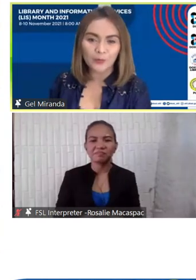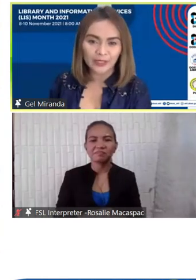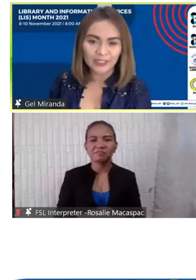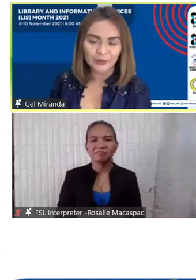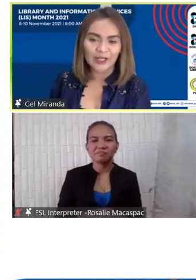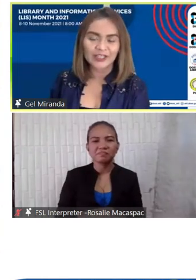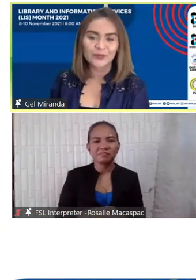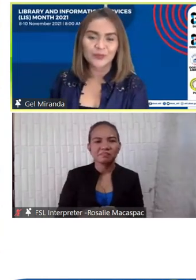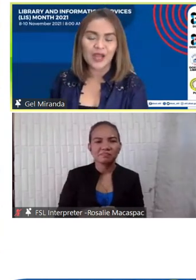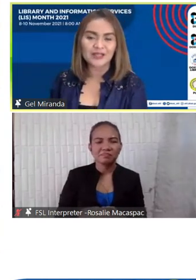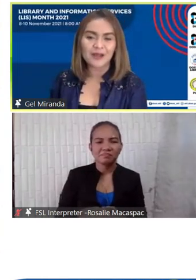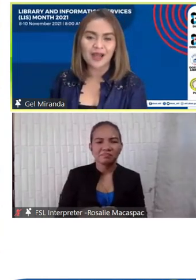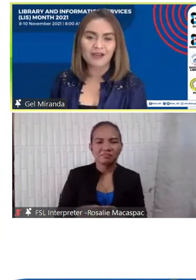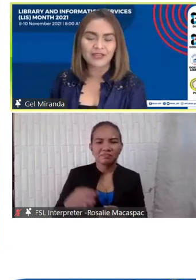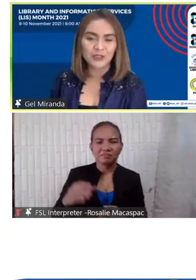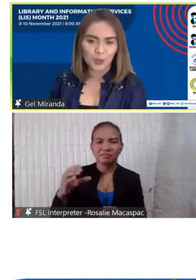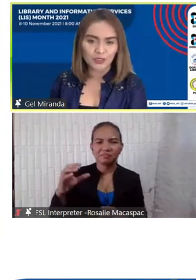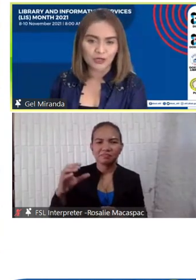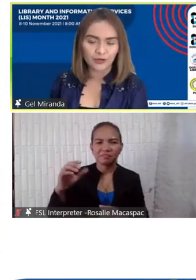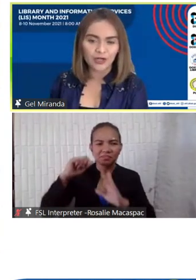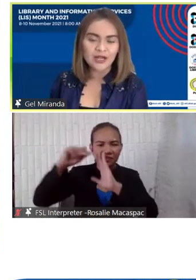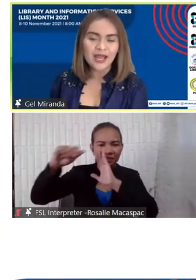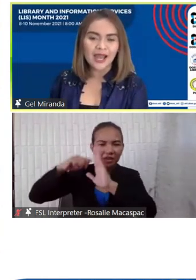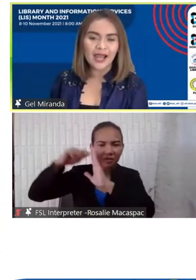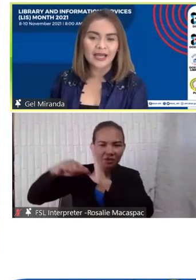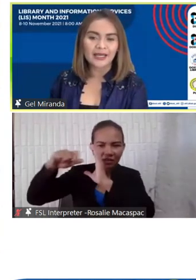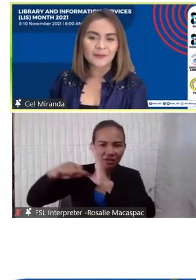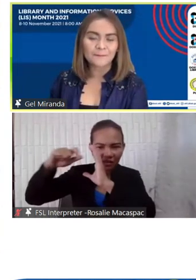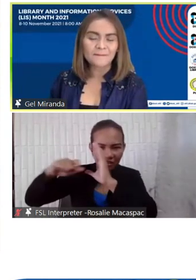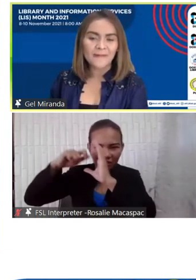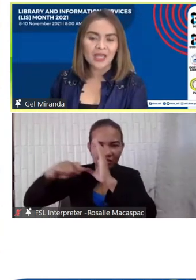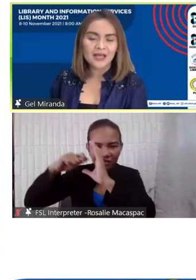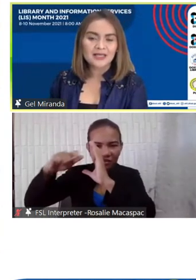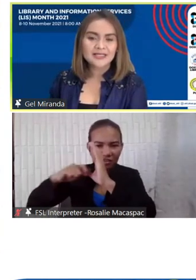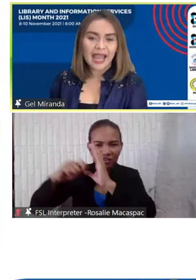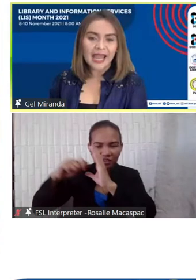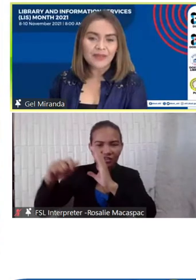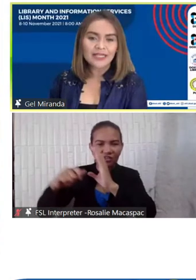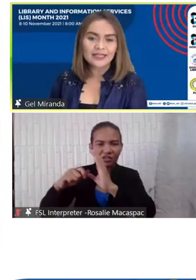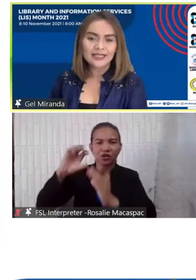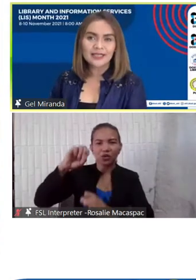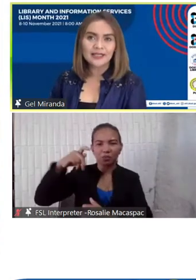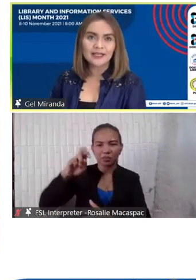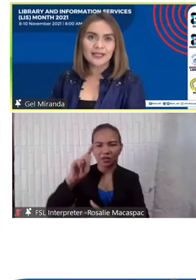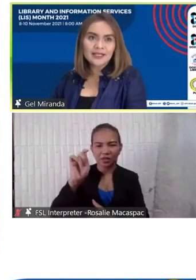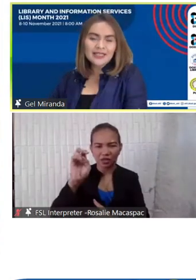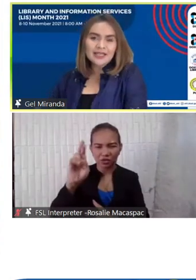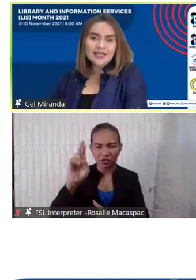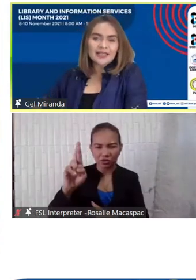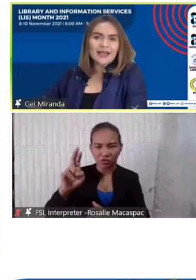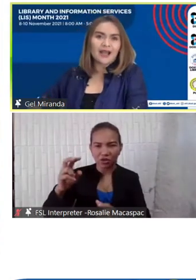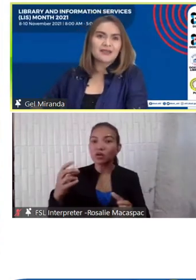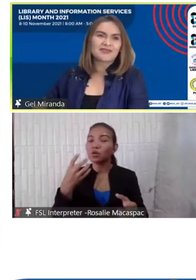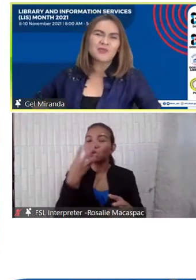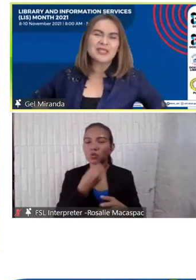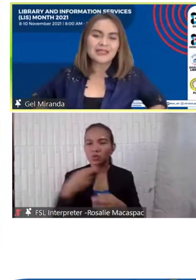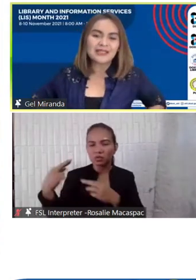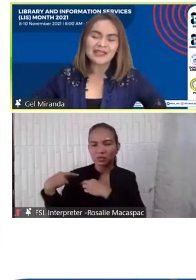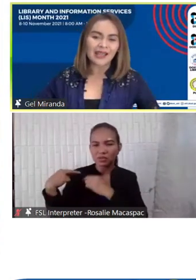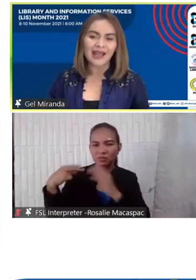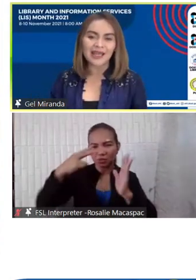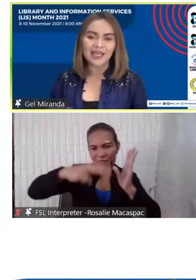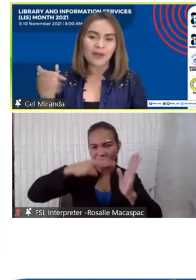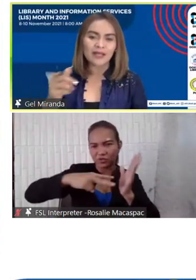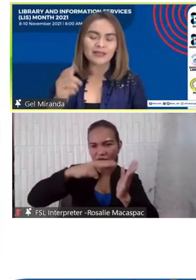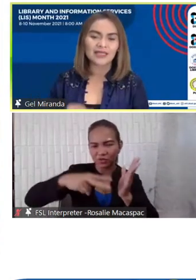Camera operator. Ito po yung ating mga videographer. Sa amin, hindi na kailangan, kung minsan hindi